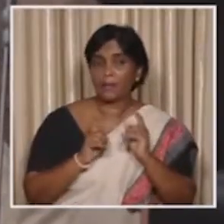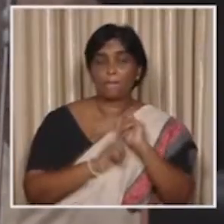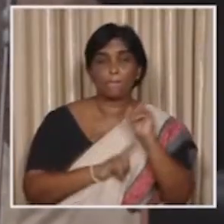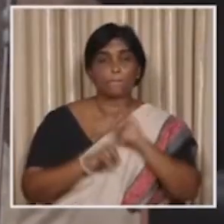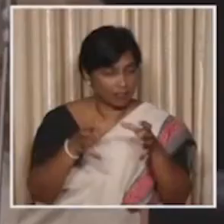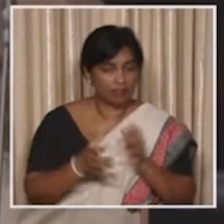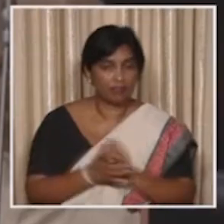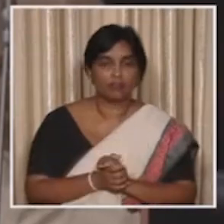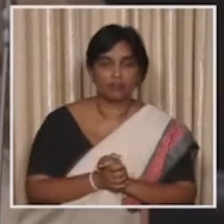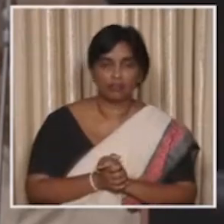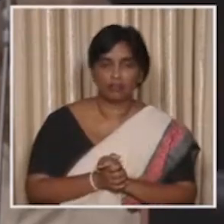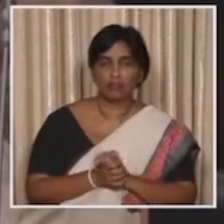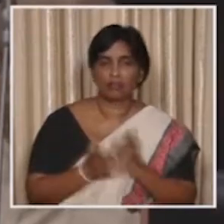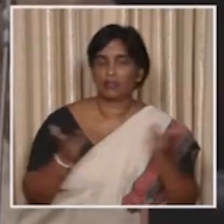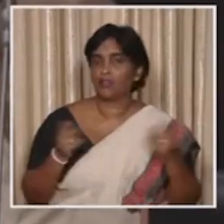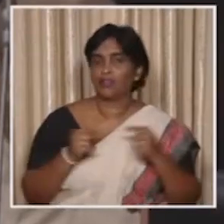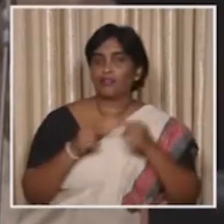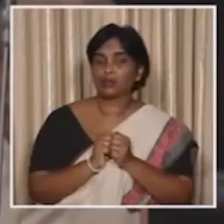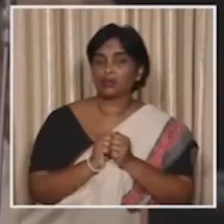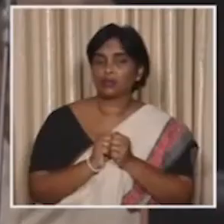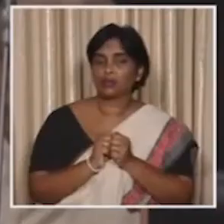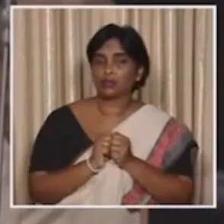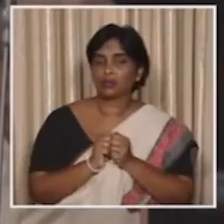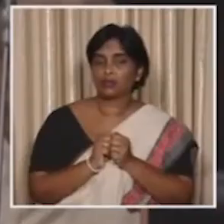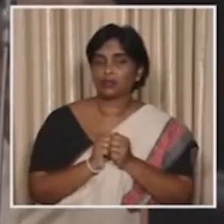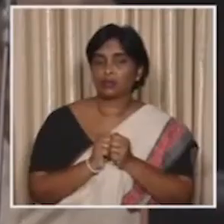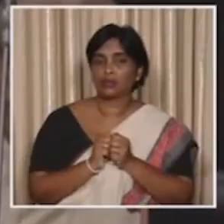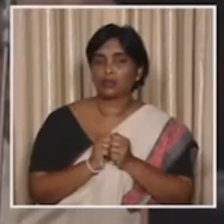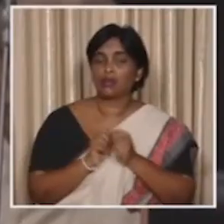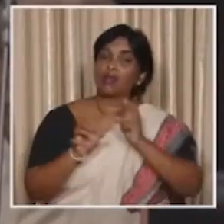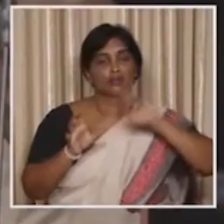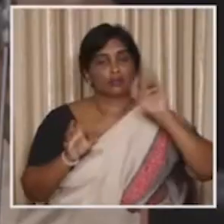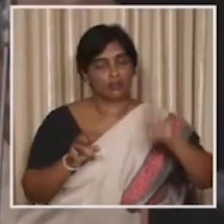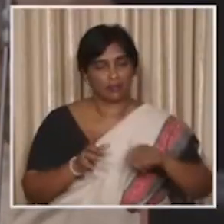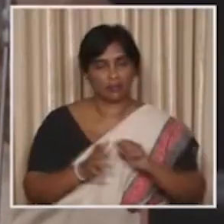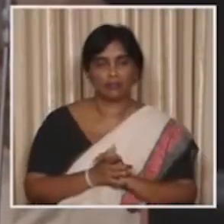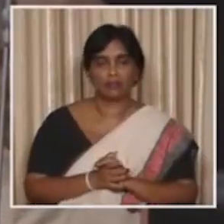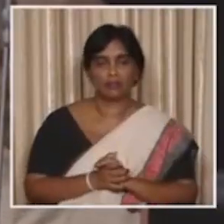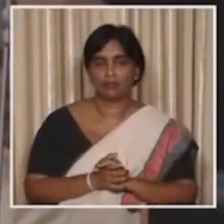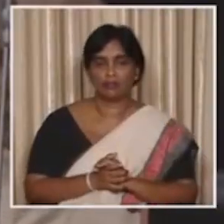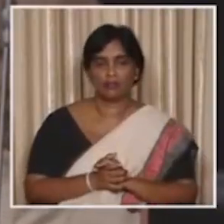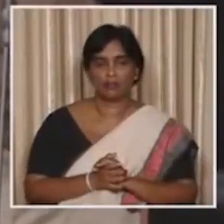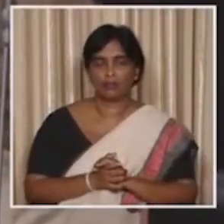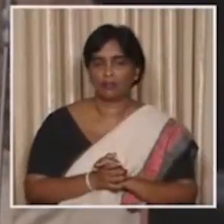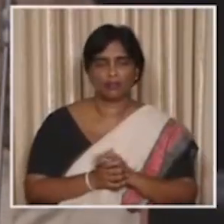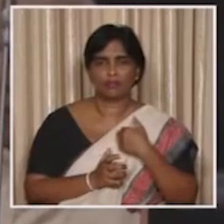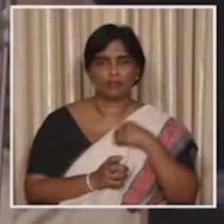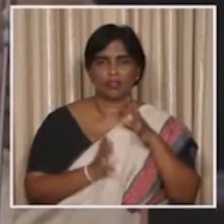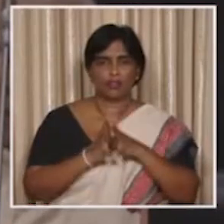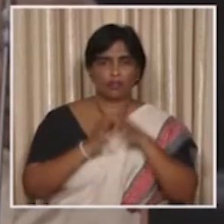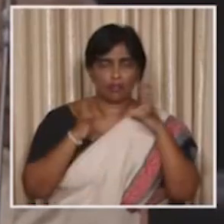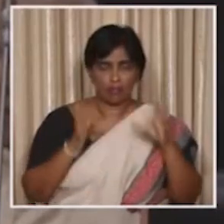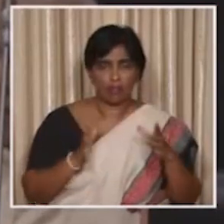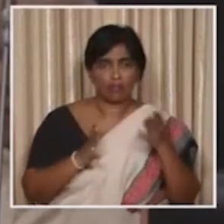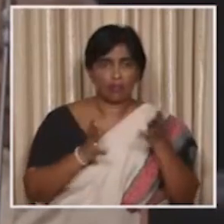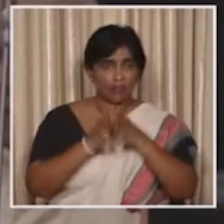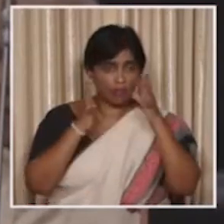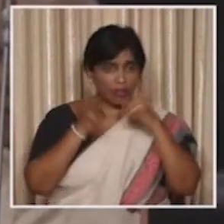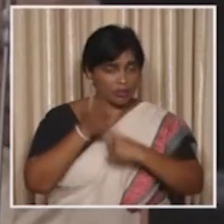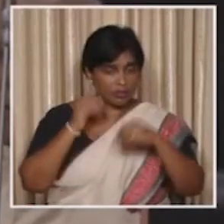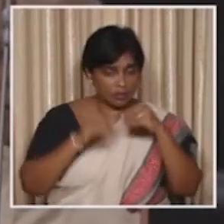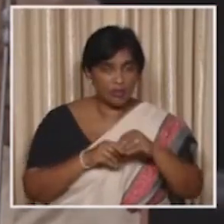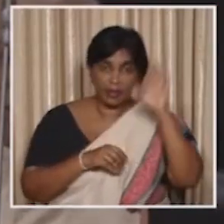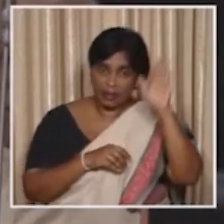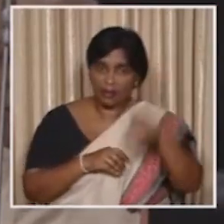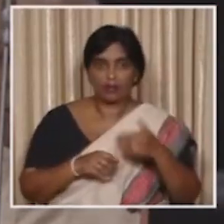පාර්ලිමේන්තුව වැටලුවා මොකද්ද විපක්ෂය කරේ මට කිව්ව ඉල්ලලා ලාස් වෙන්න කියලා මං කිව්වා මේ බෞතරයක් තියෙන කවුරු හරි ඉන්නවා නම්